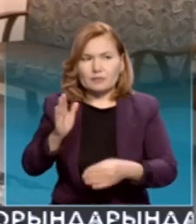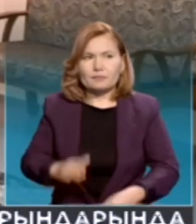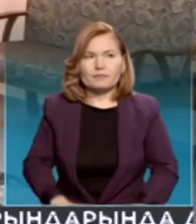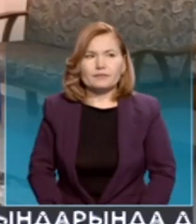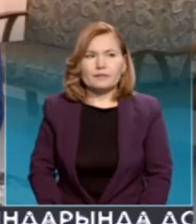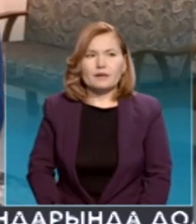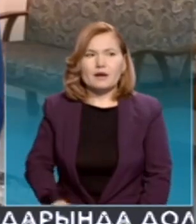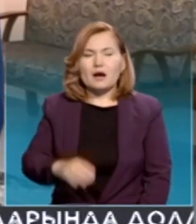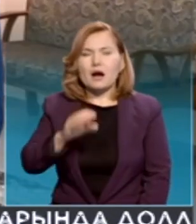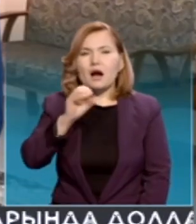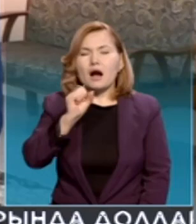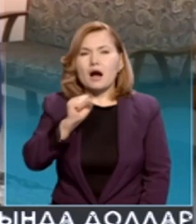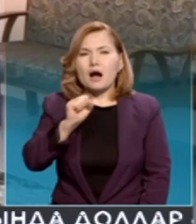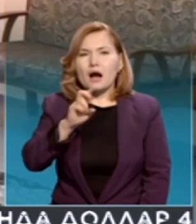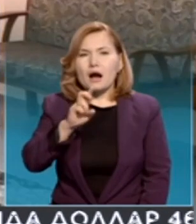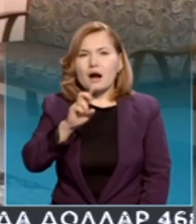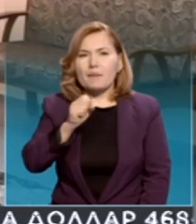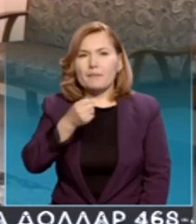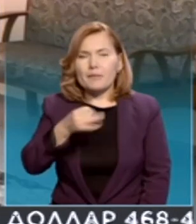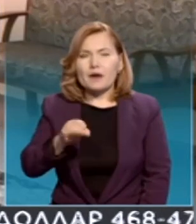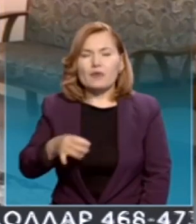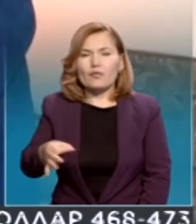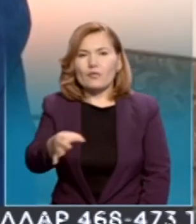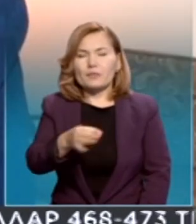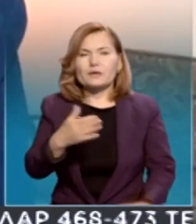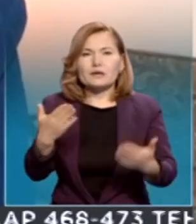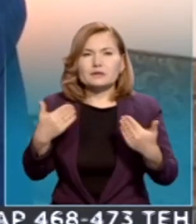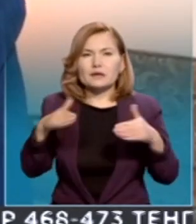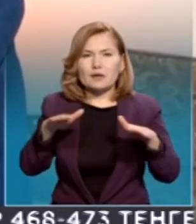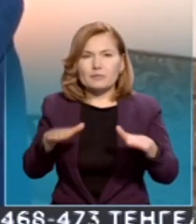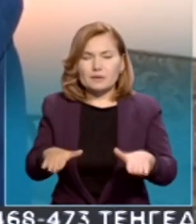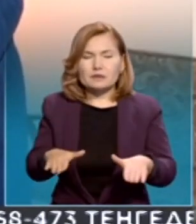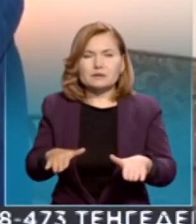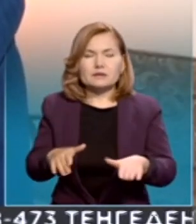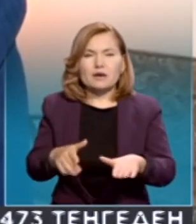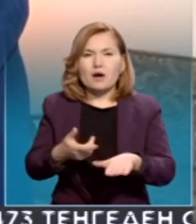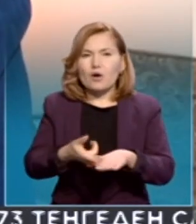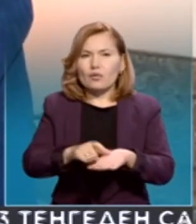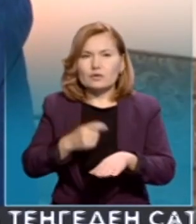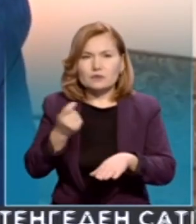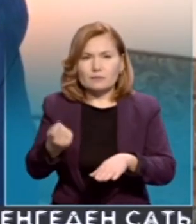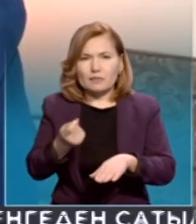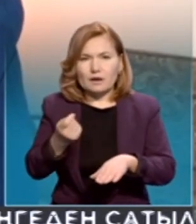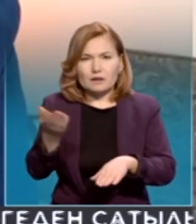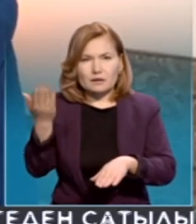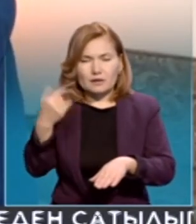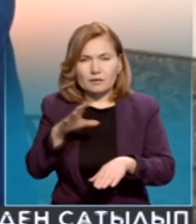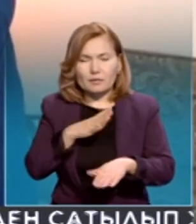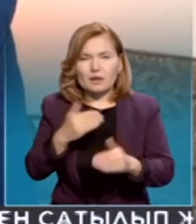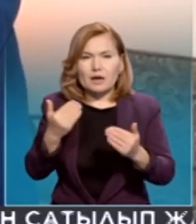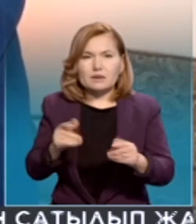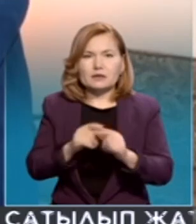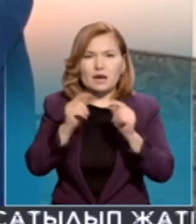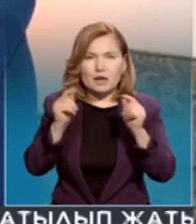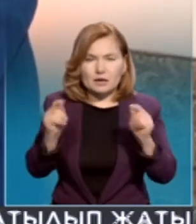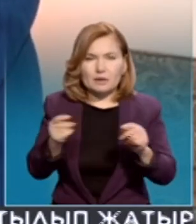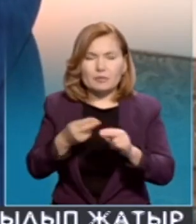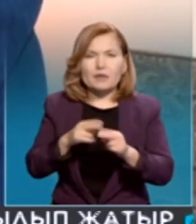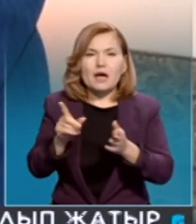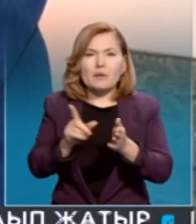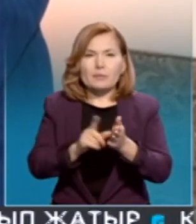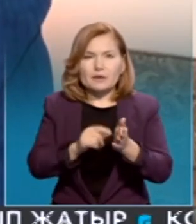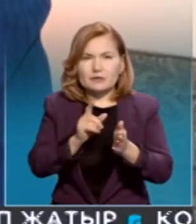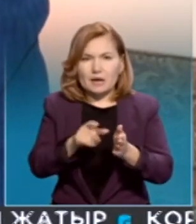Абай облысында санатория аздау. Соның Шүлбин санаториясын аштық. Бұл жерде